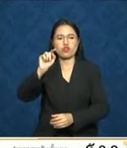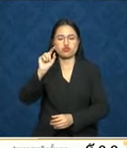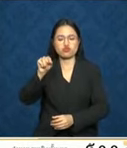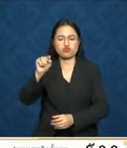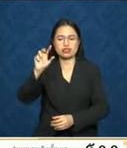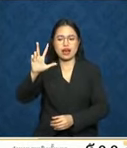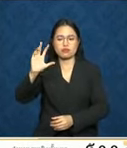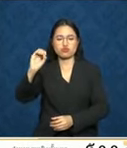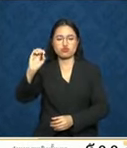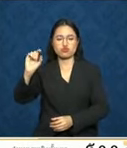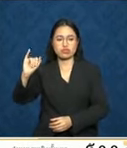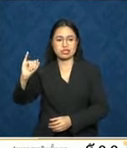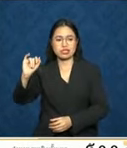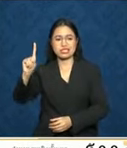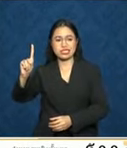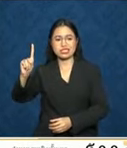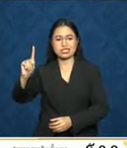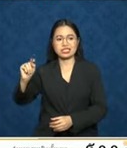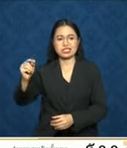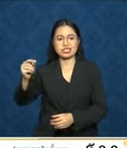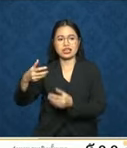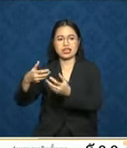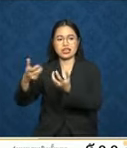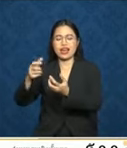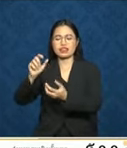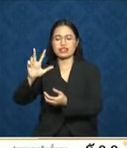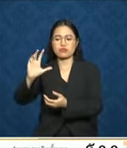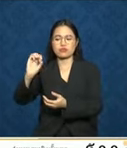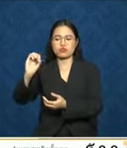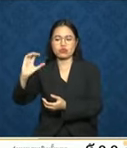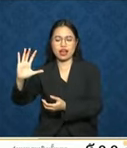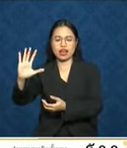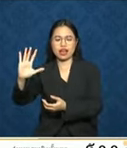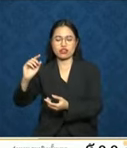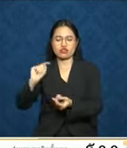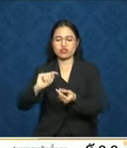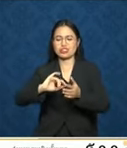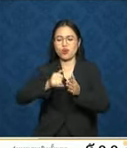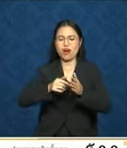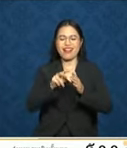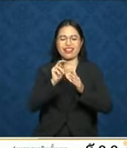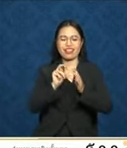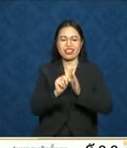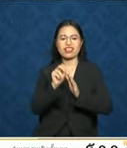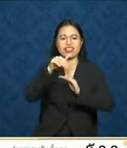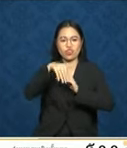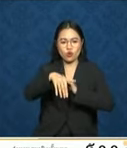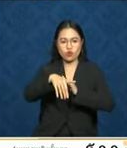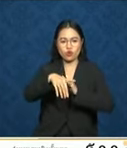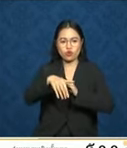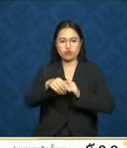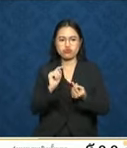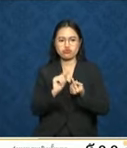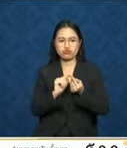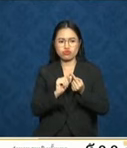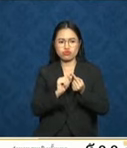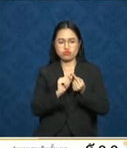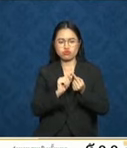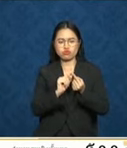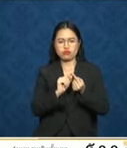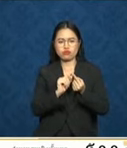.3001แยก305บ้านบางน้ำเปรี้ยวนะครับจังหวัดนครนายกนะครับตรงนี้กม.ที่5ถึง